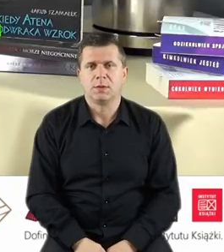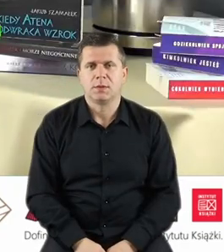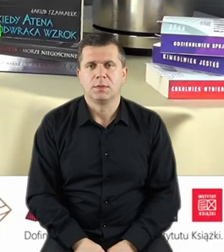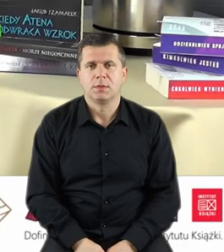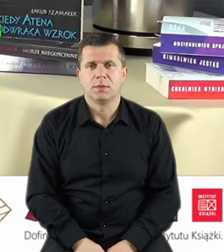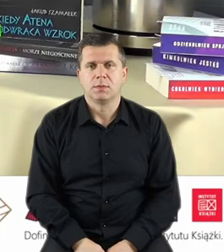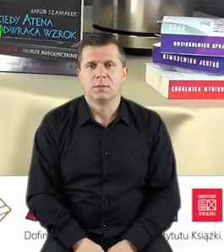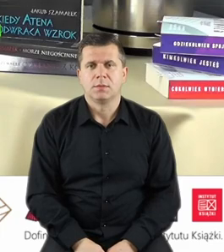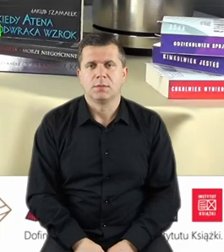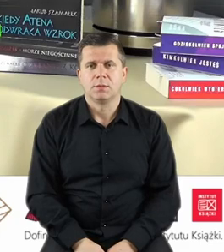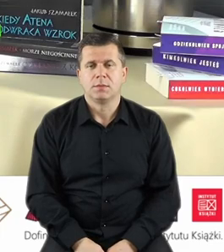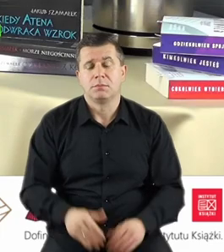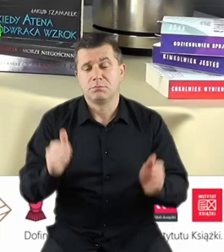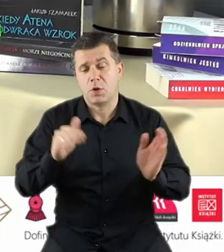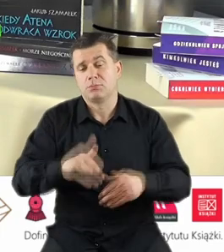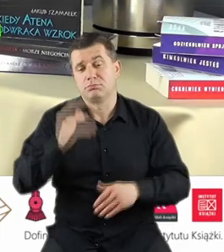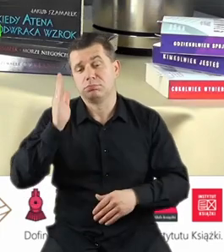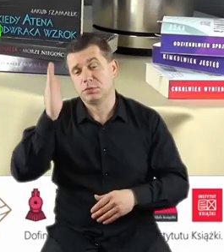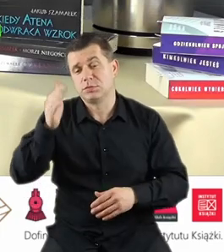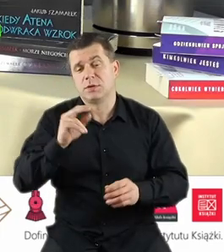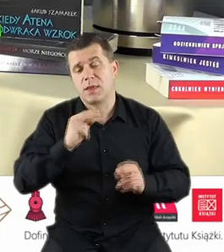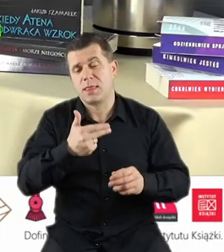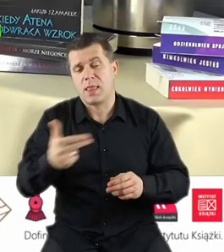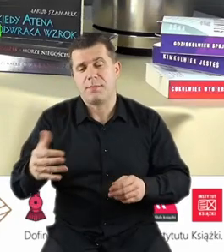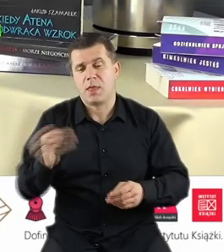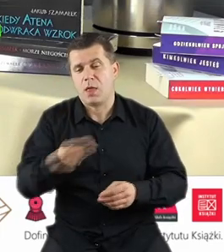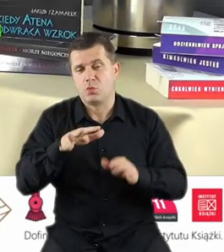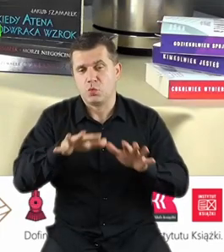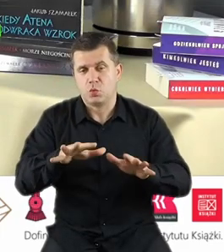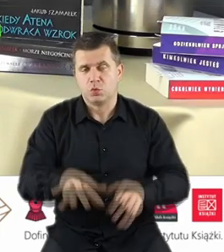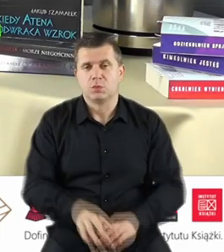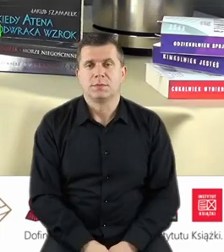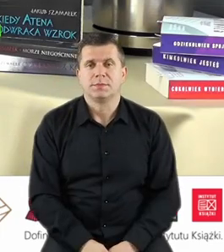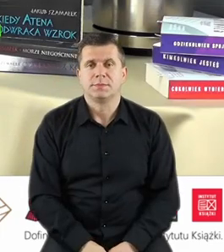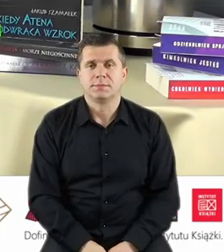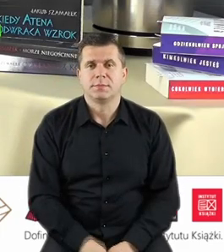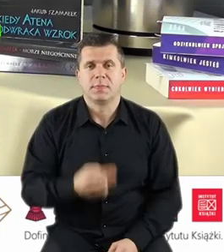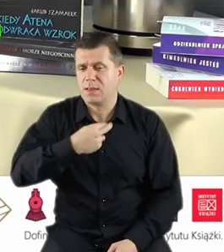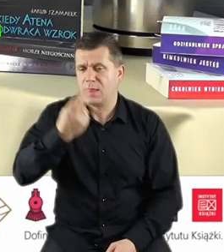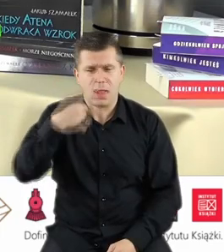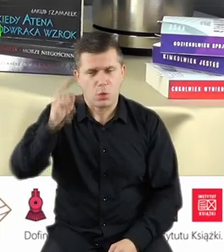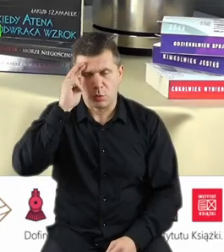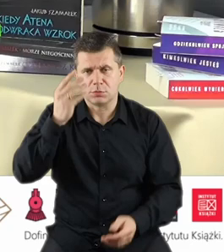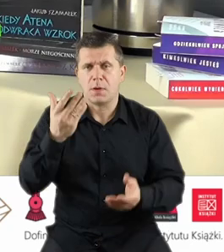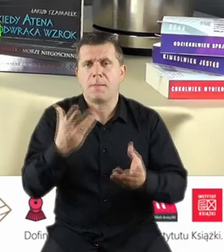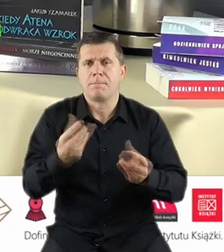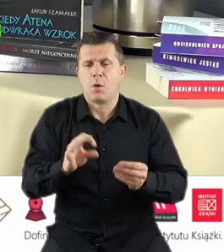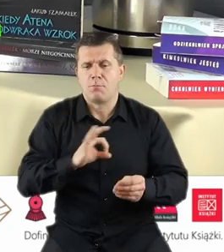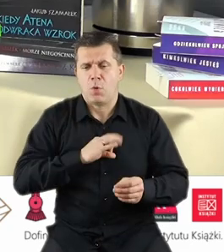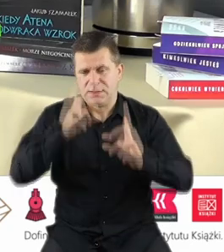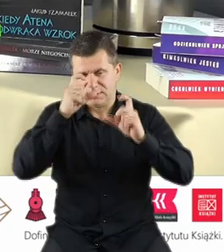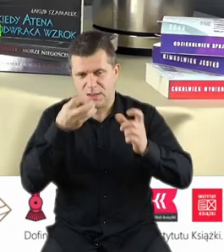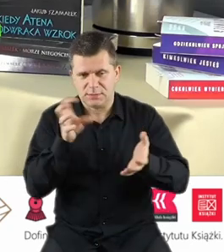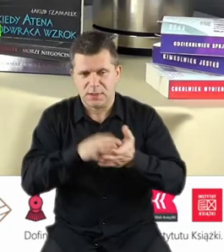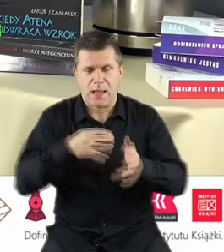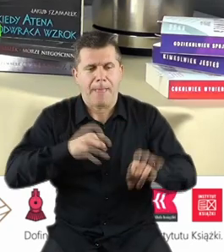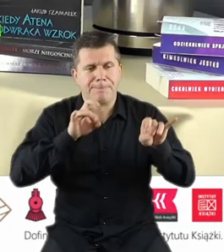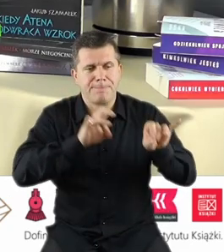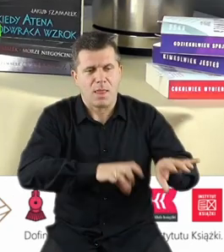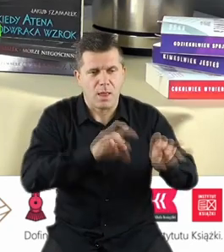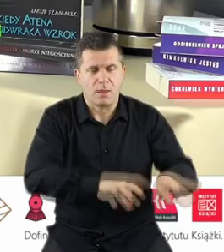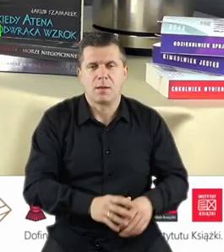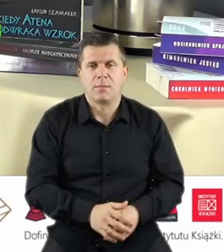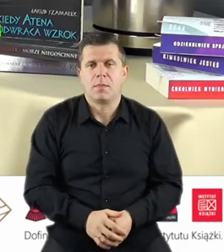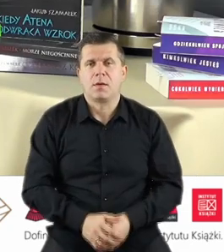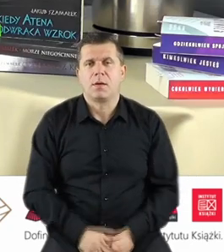wrócimy do tej formuły, bo tematów jeszcze jest sporo, ale jakby no nie rozumiem, po co mam rzucać moje zdjęcie, że biegam, albo po co